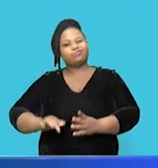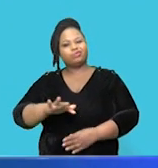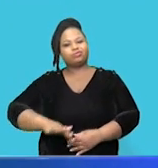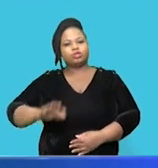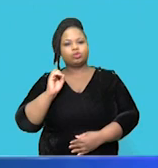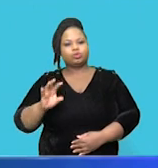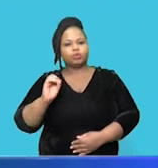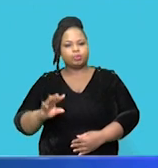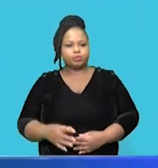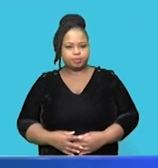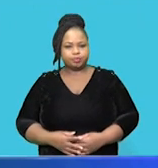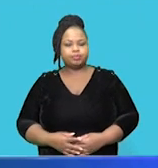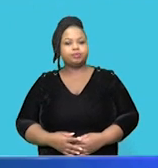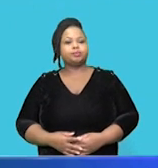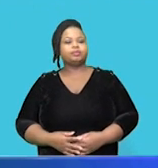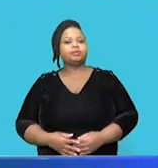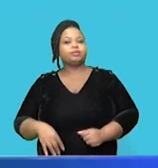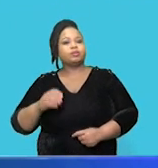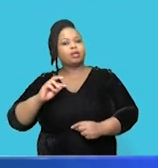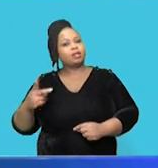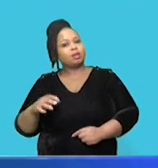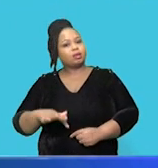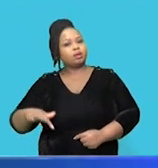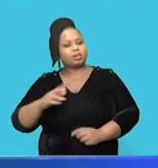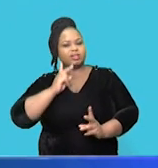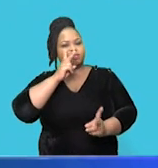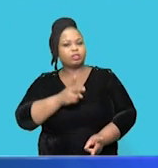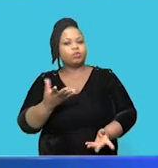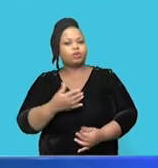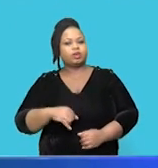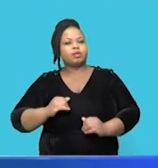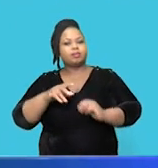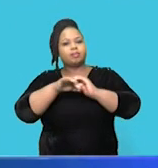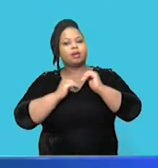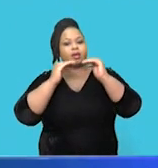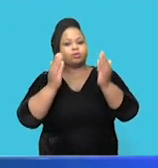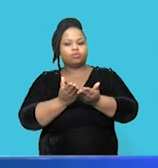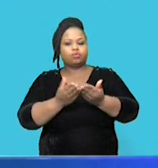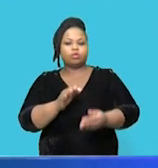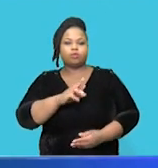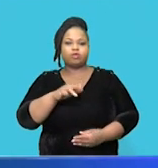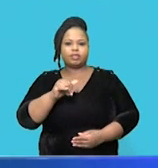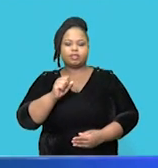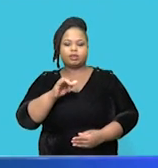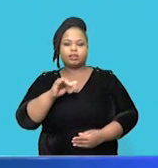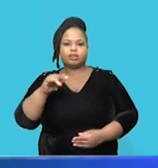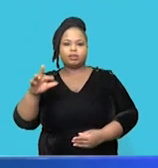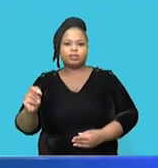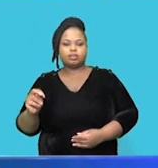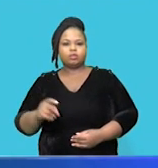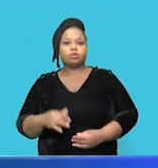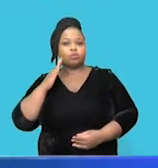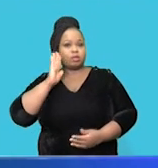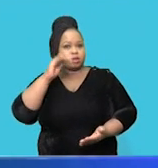Soweto namhlanje ekuseni. Phakathi kwezinye uMashatile uhambele isikole samabanga aphezulu iMorrisa Isaacson eJabavu